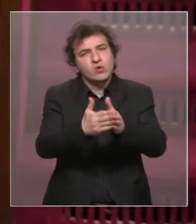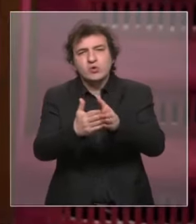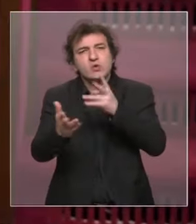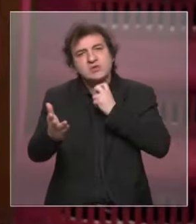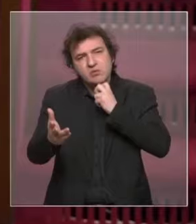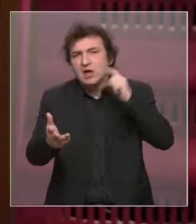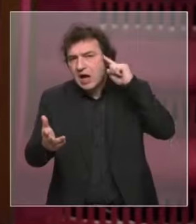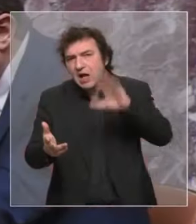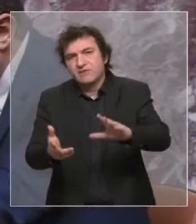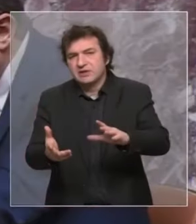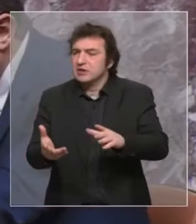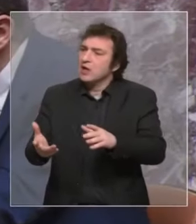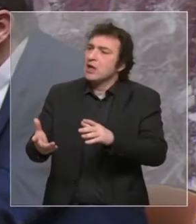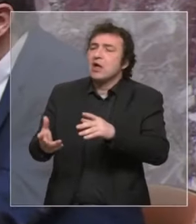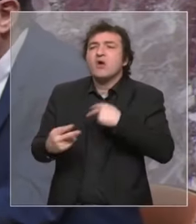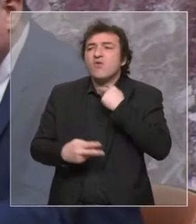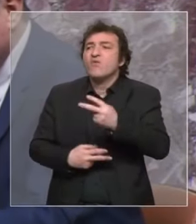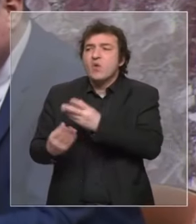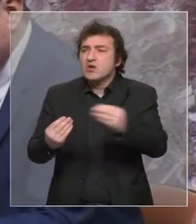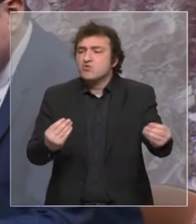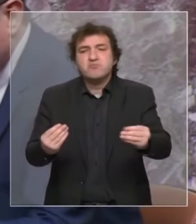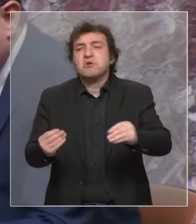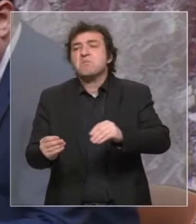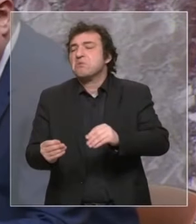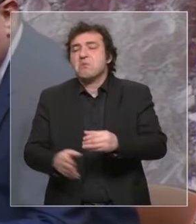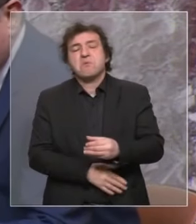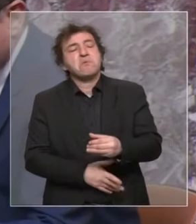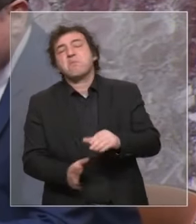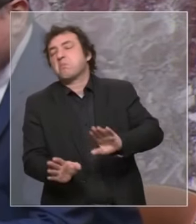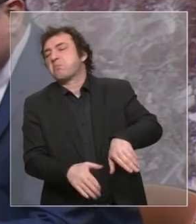Merci qu'il en coûte. Beaucoup. Je vous remercie, monsieur le ministre.